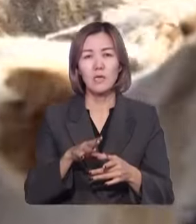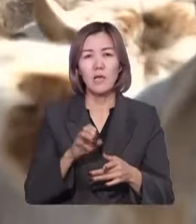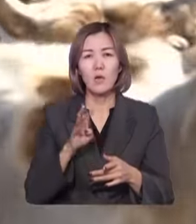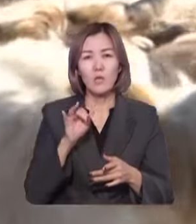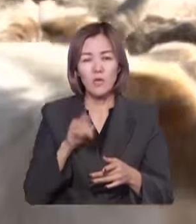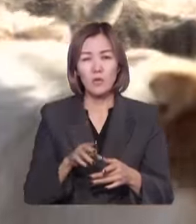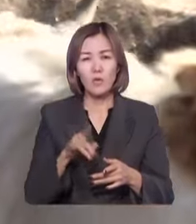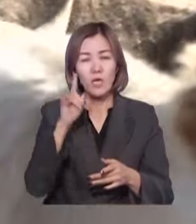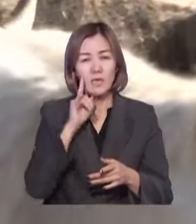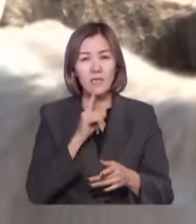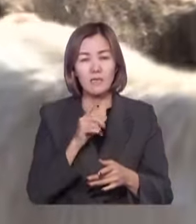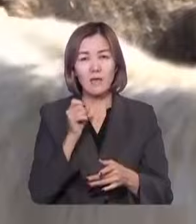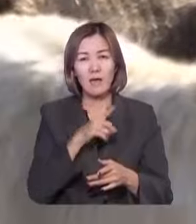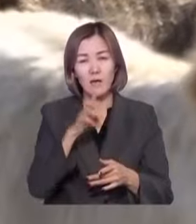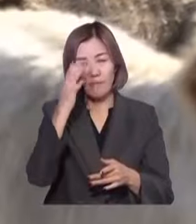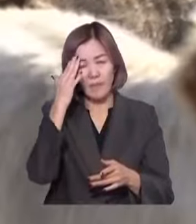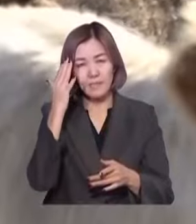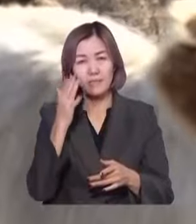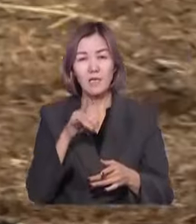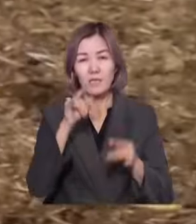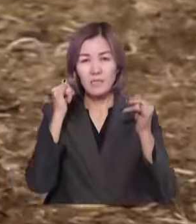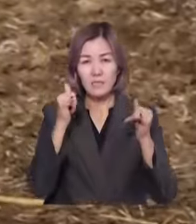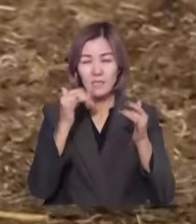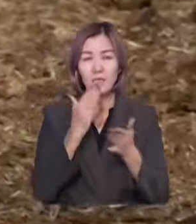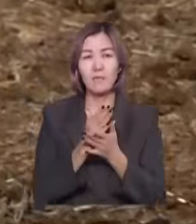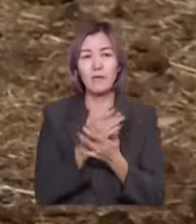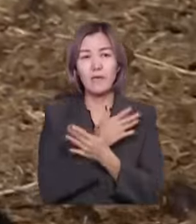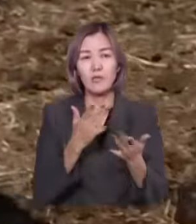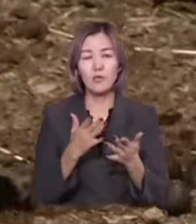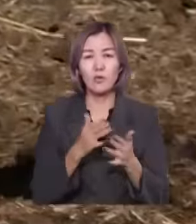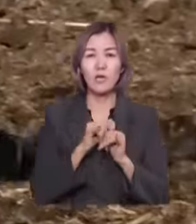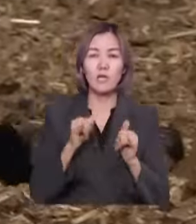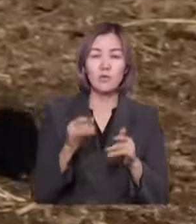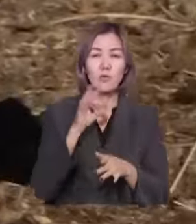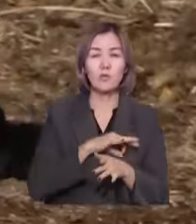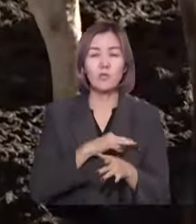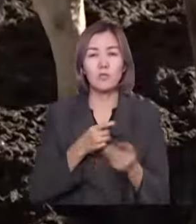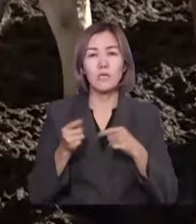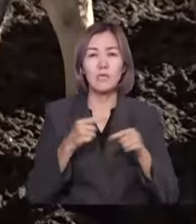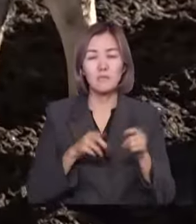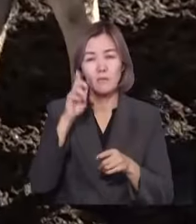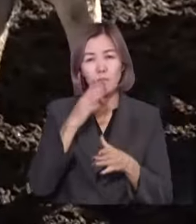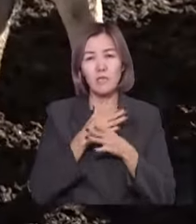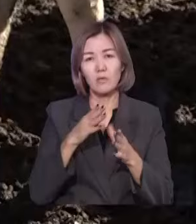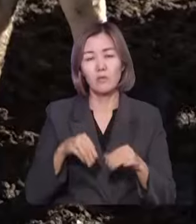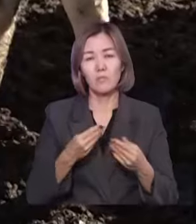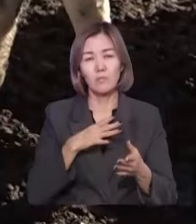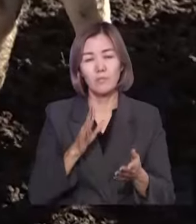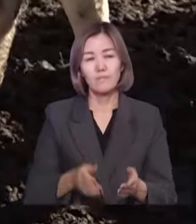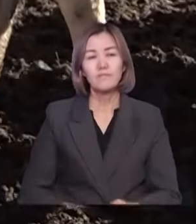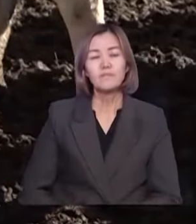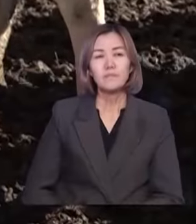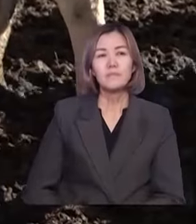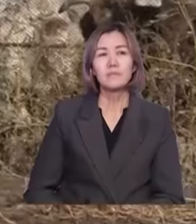Әулегөл, Қазақтың ақбас тұқымдары өсіріледі. Зеңгі баба түлігінің сапасын арттыруға үлес қосқан кәсіпкерлерге мемлекет тарапынан қолдау да